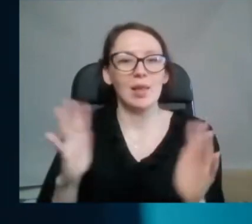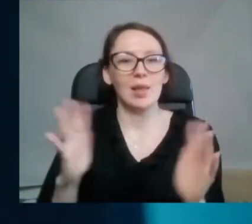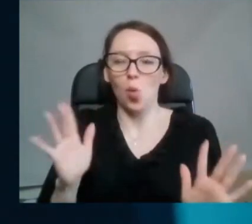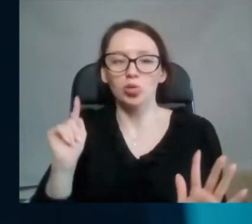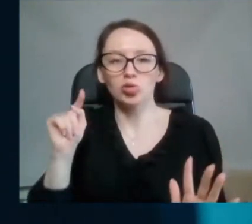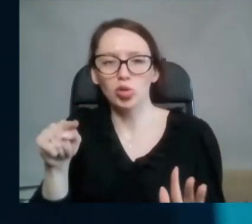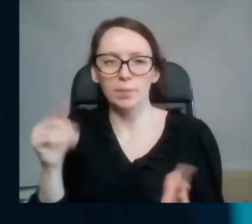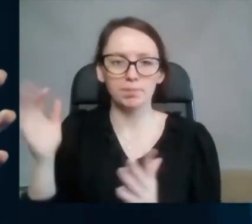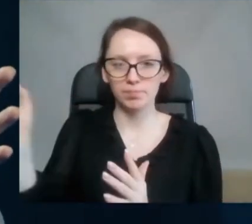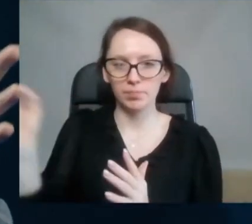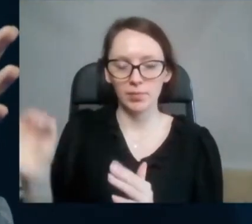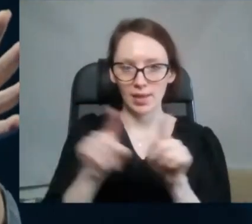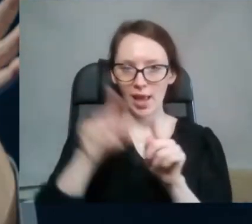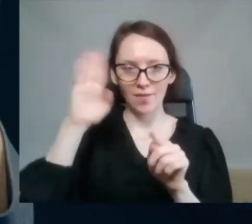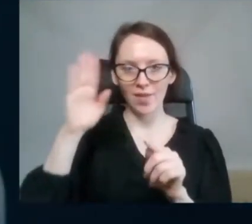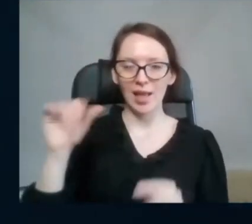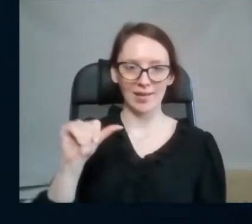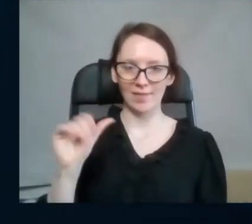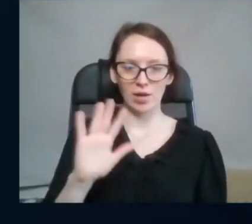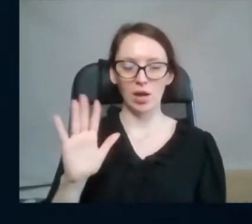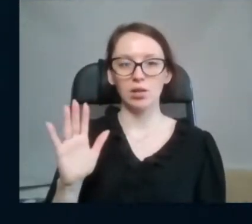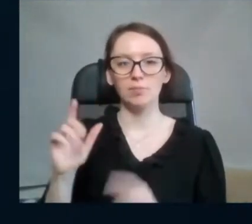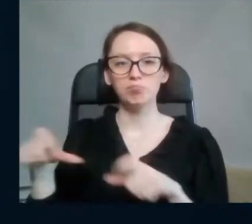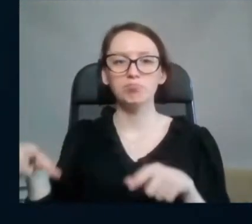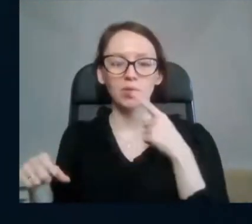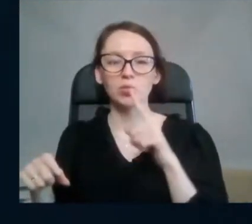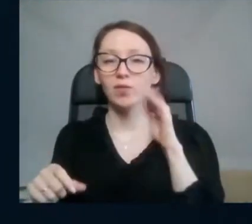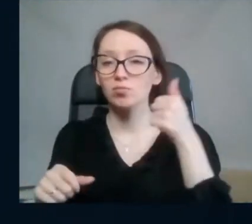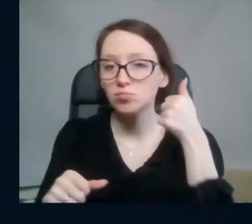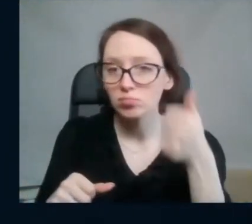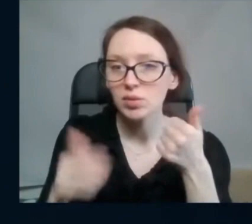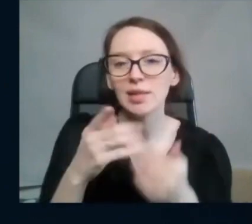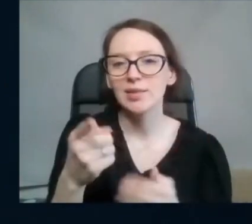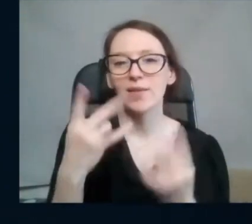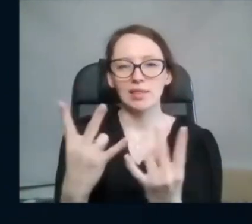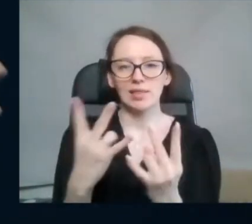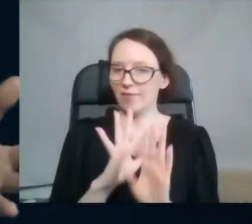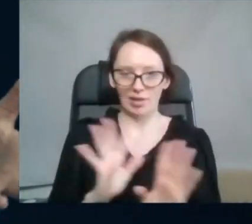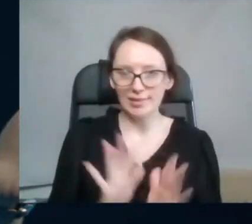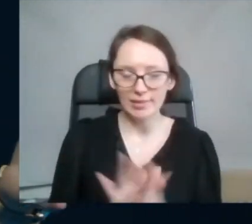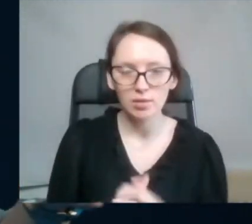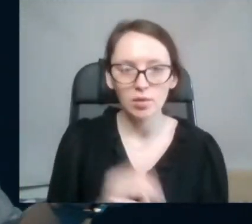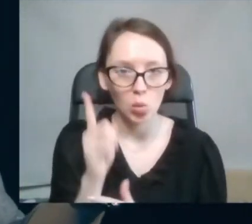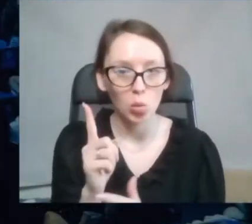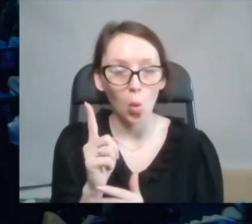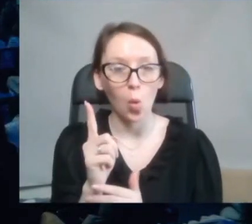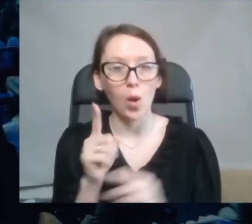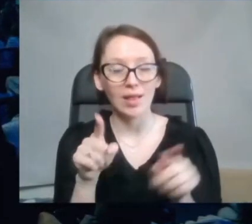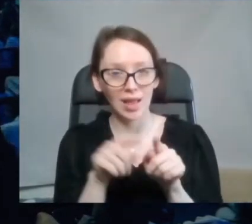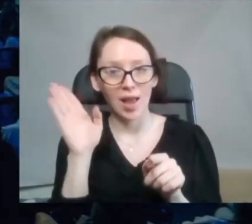Такая вода не вредная. Они говорят, вода хорошая, если она вам не навредит. Но является ли такая